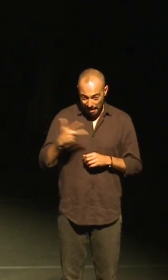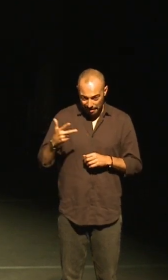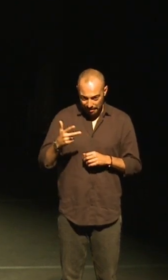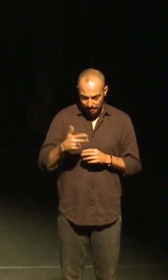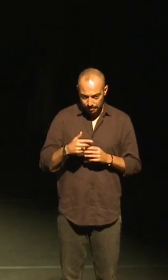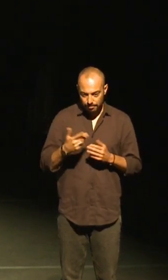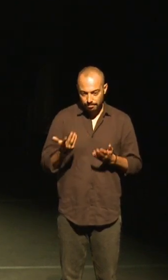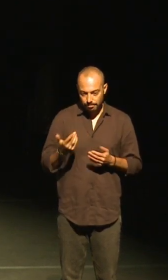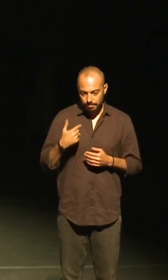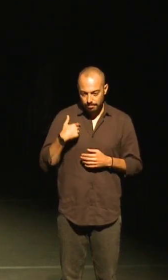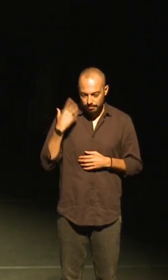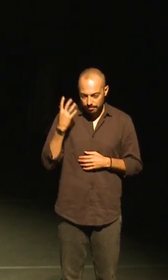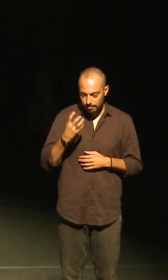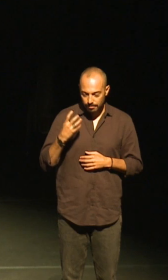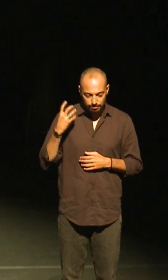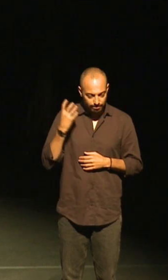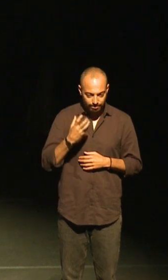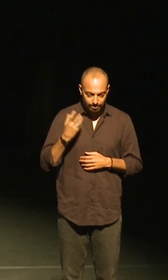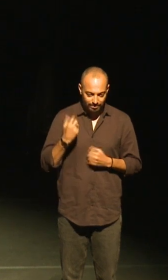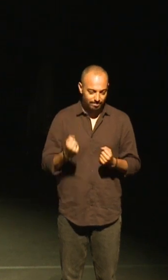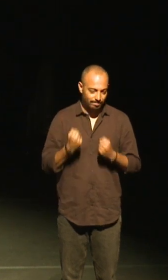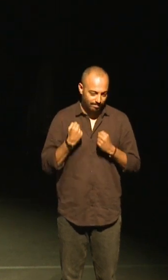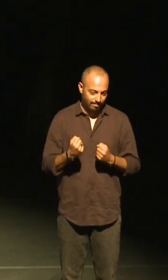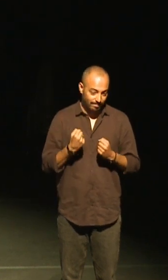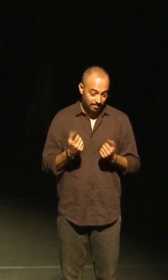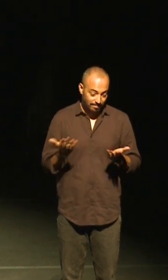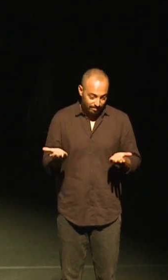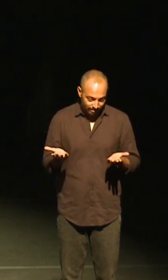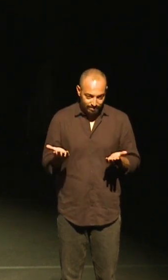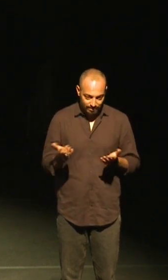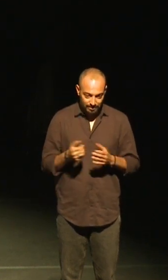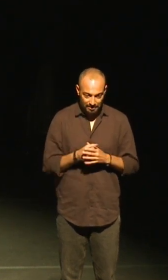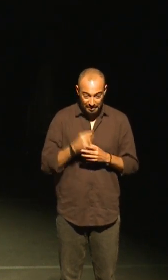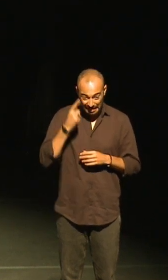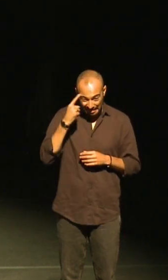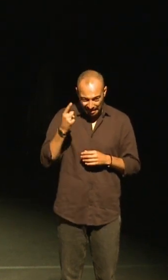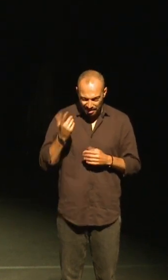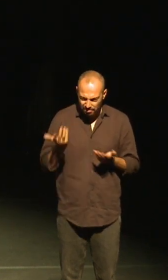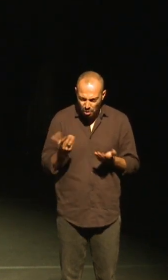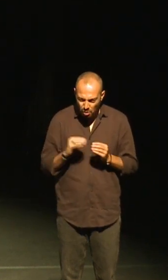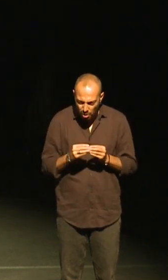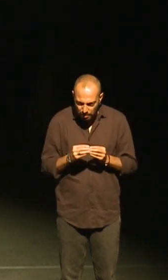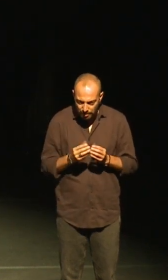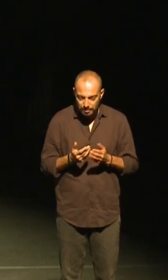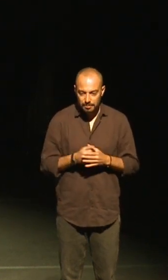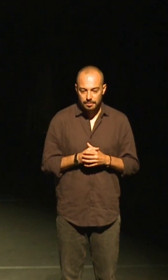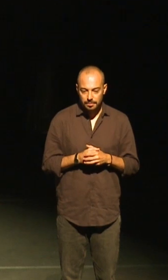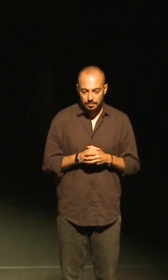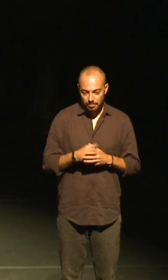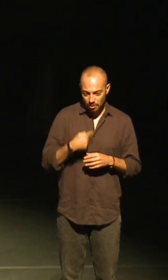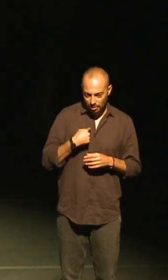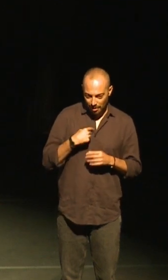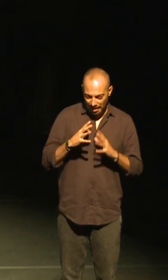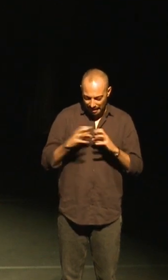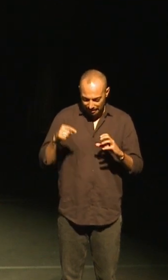aver fatto e l'idea è nata prima di tutto da dipendente di una multinazionale ma